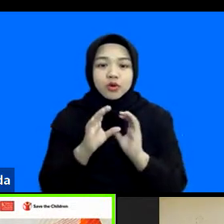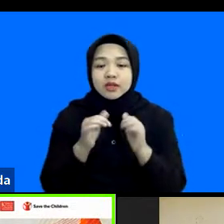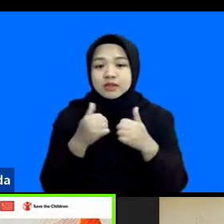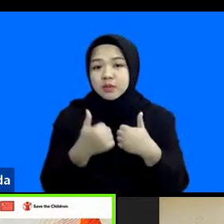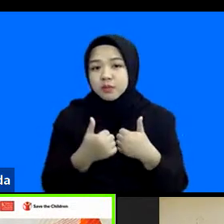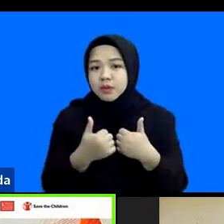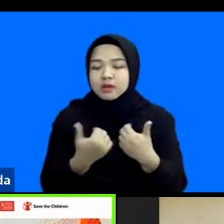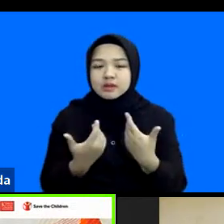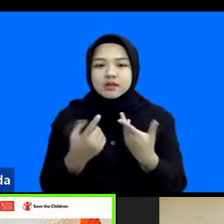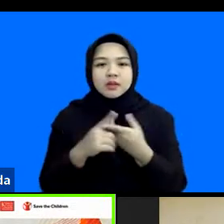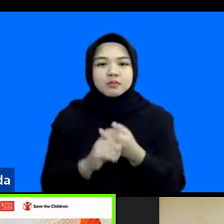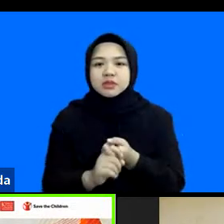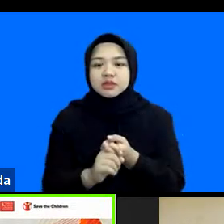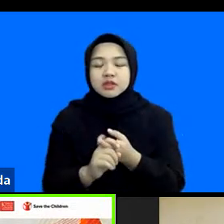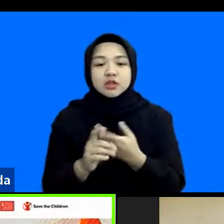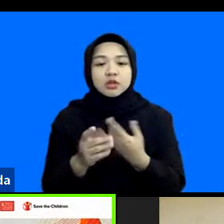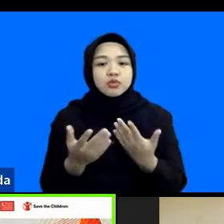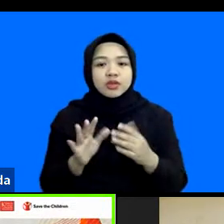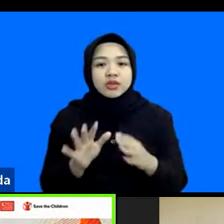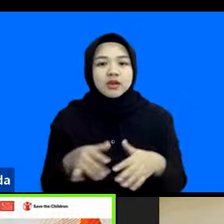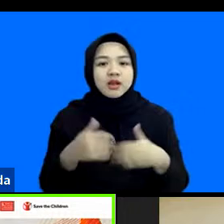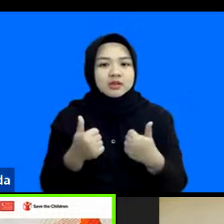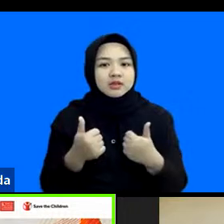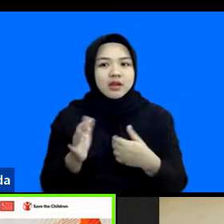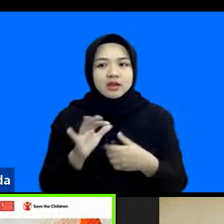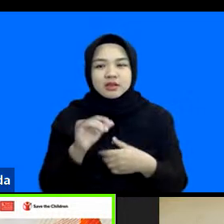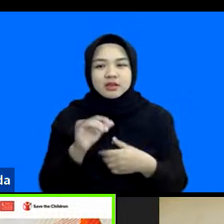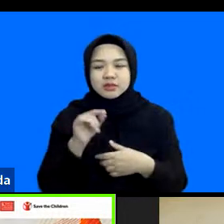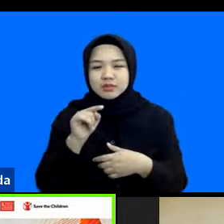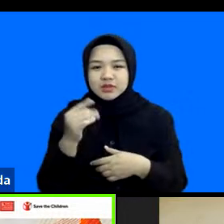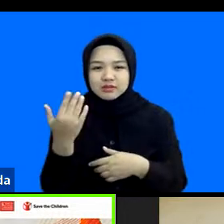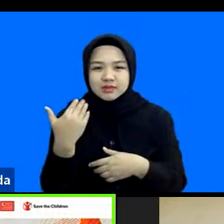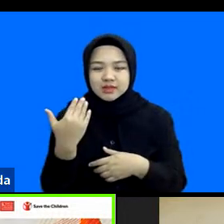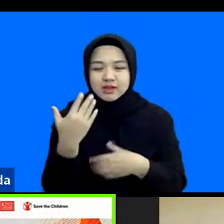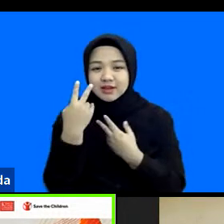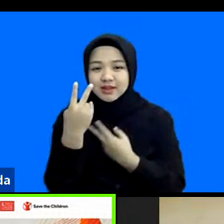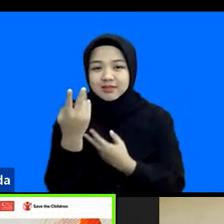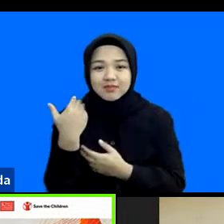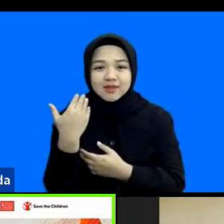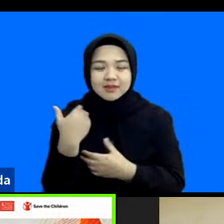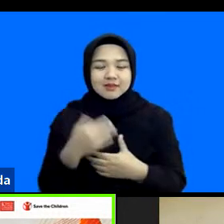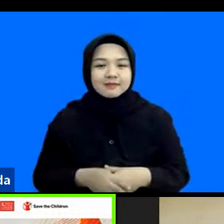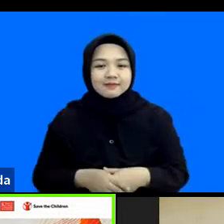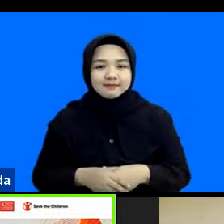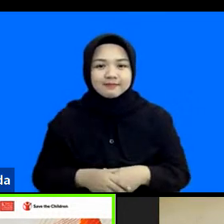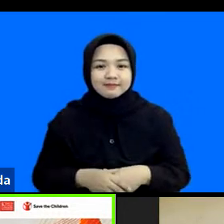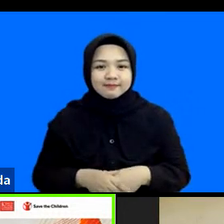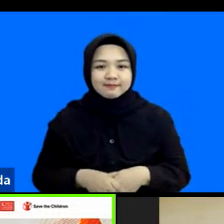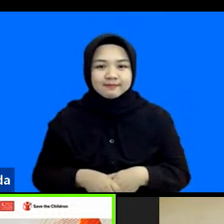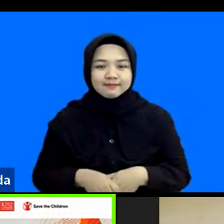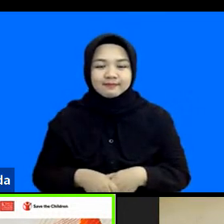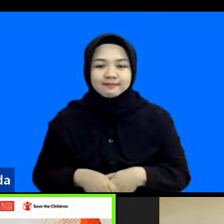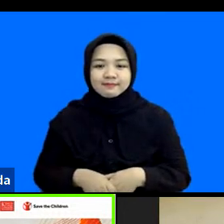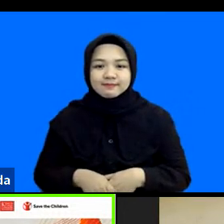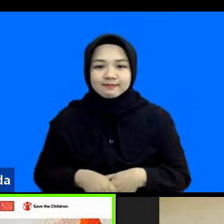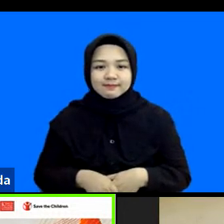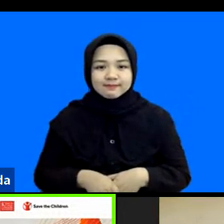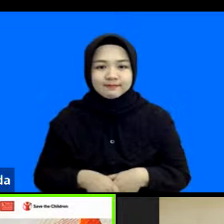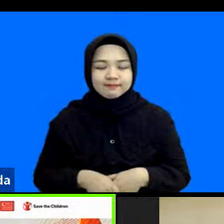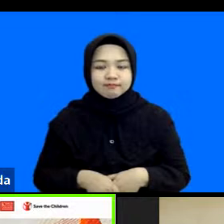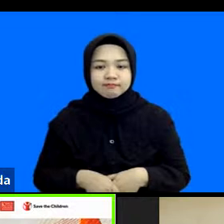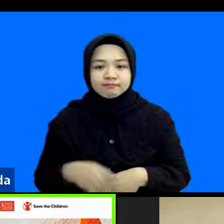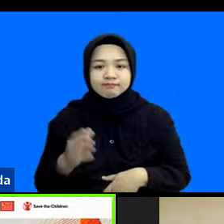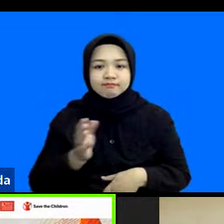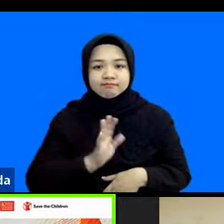baik, chemistry, mungkin hasilnya tidak seperti yang kita lihat mungkin ya, Bu Asdep ya kemarin ya, Bunda Endah. Tidak